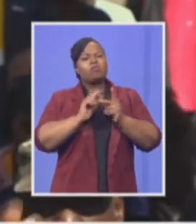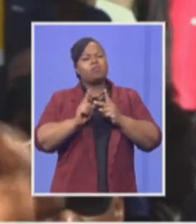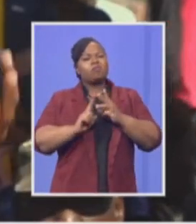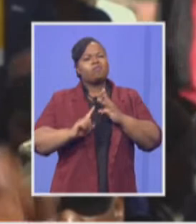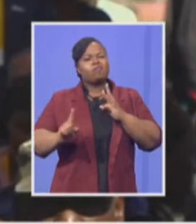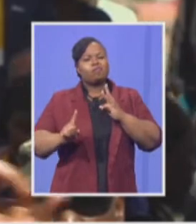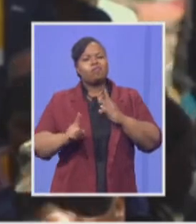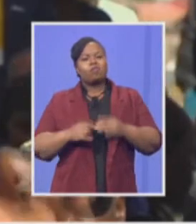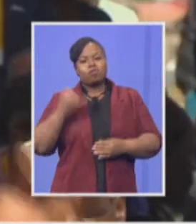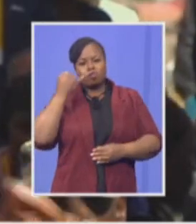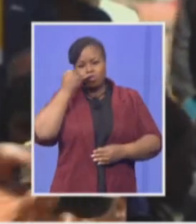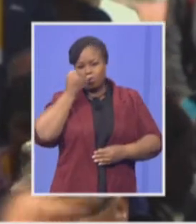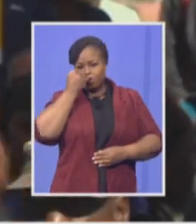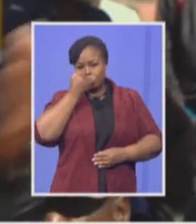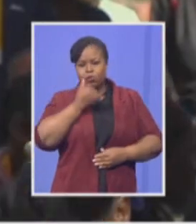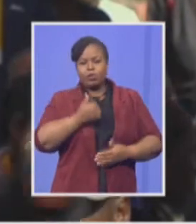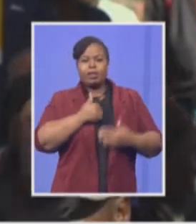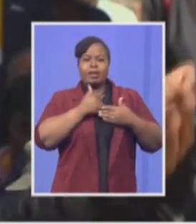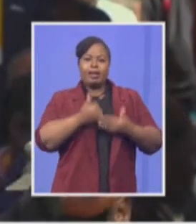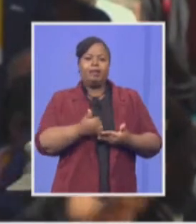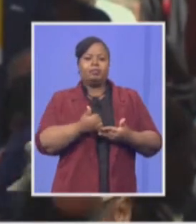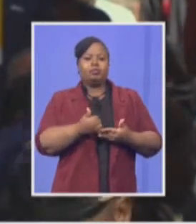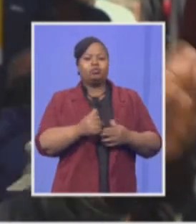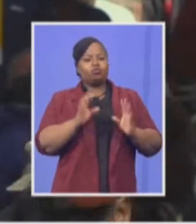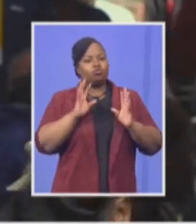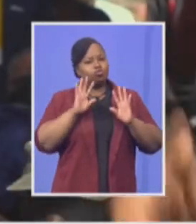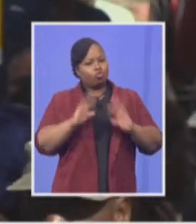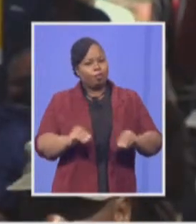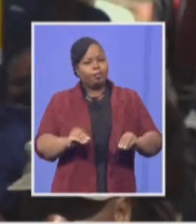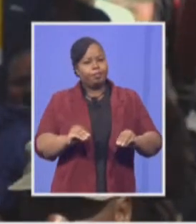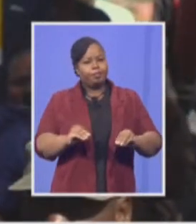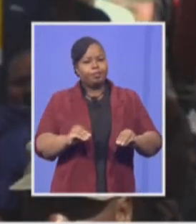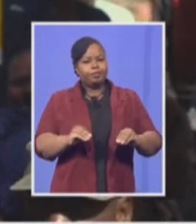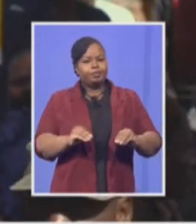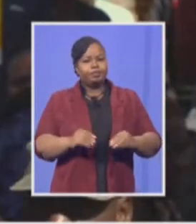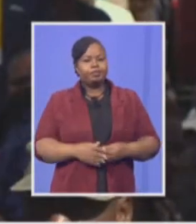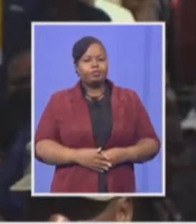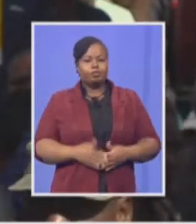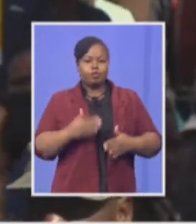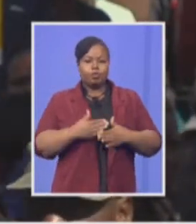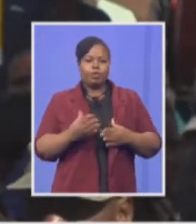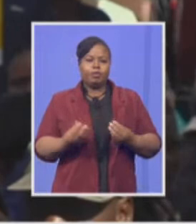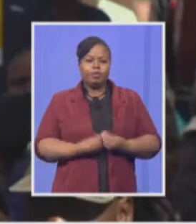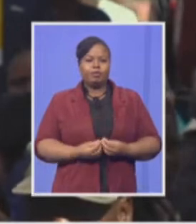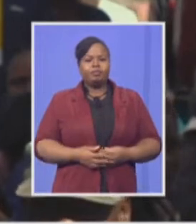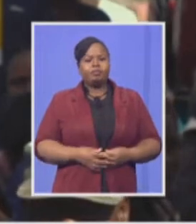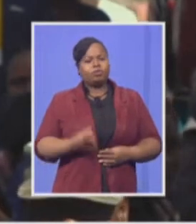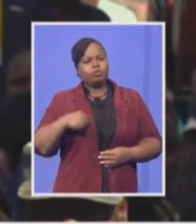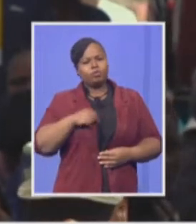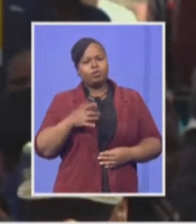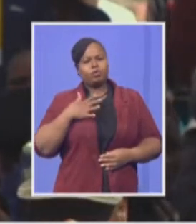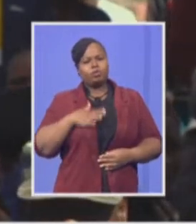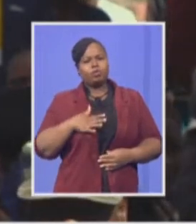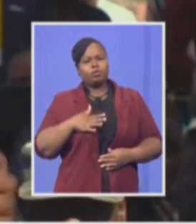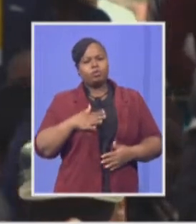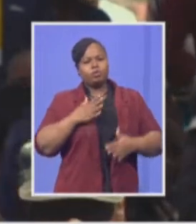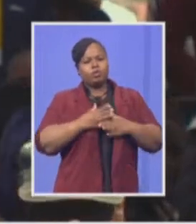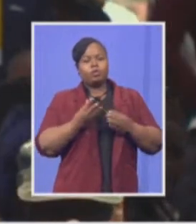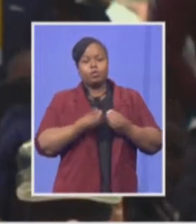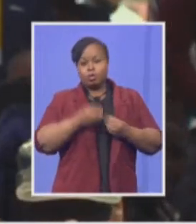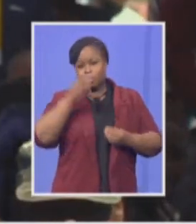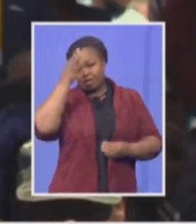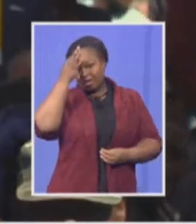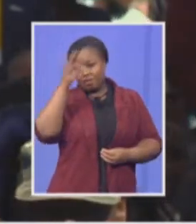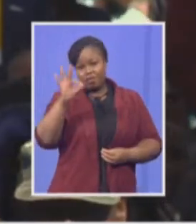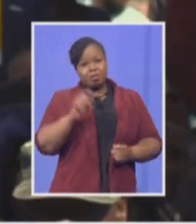ngama-drugs sizokwazi ukuthi sibe nendlela lana esisebenzisana ngayo siyafuna ukusebenza kakhulu